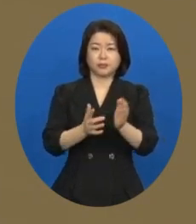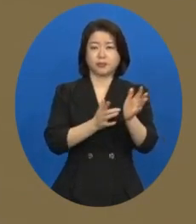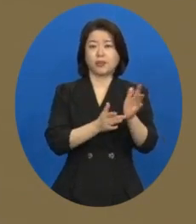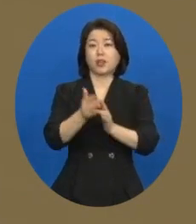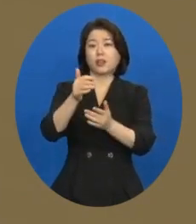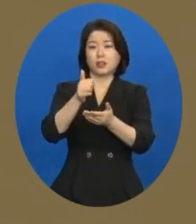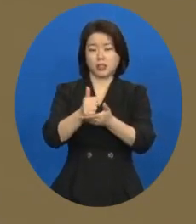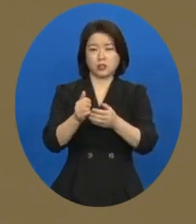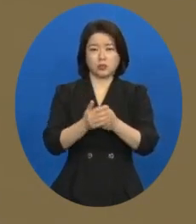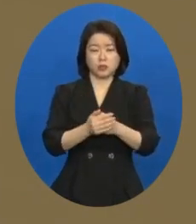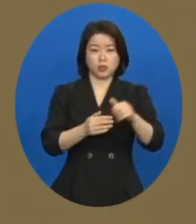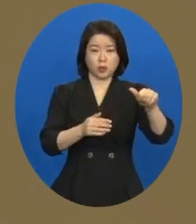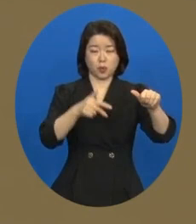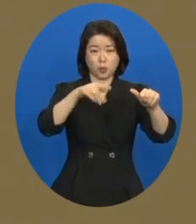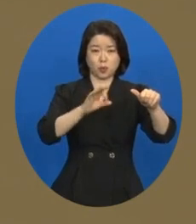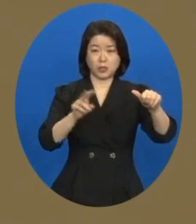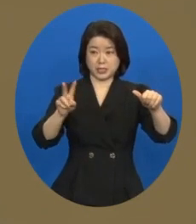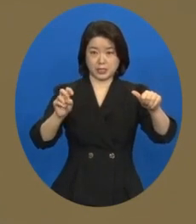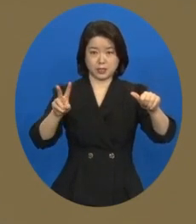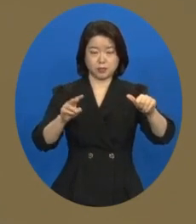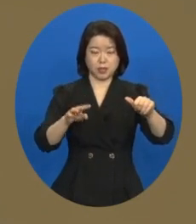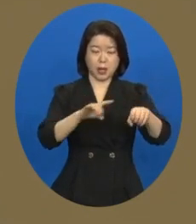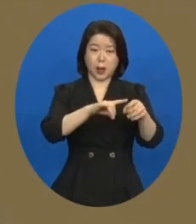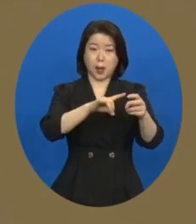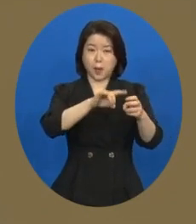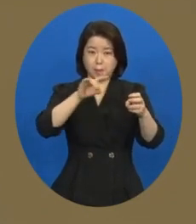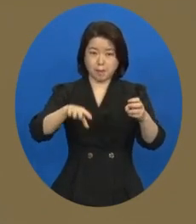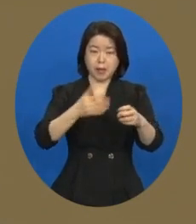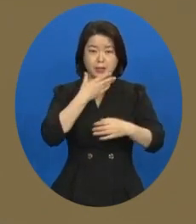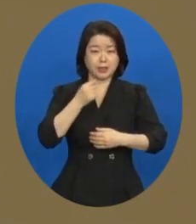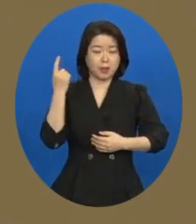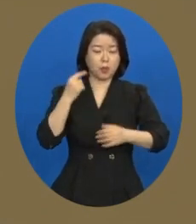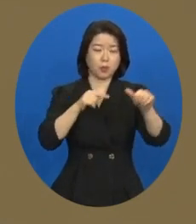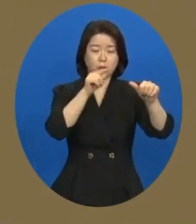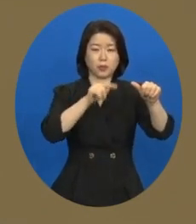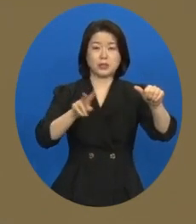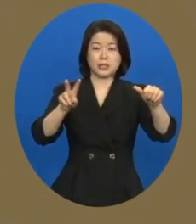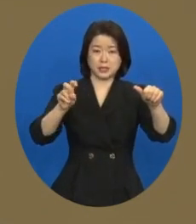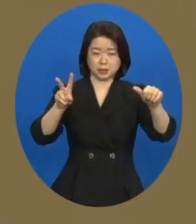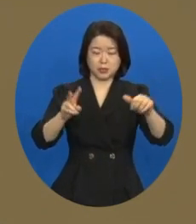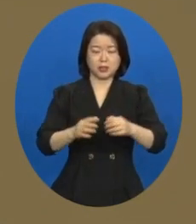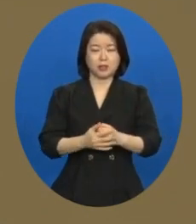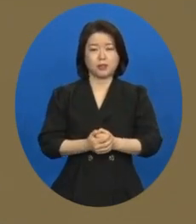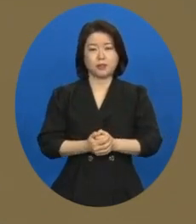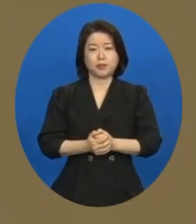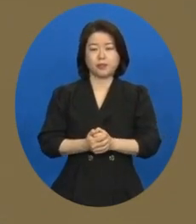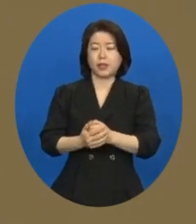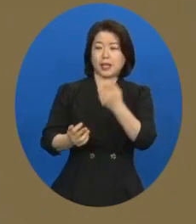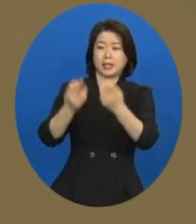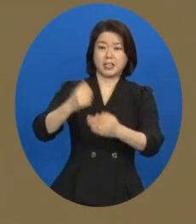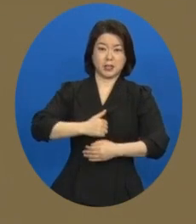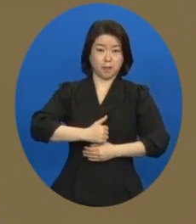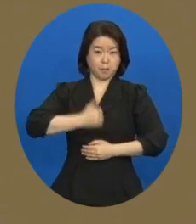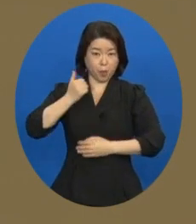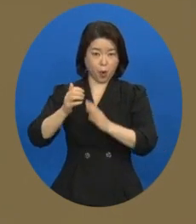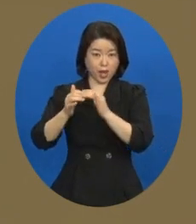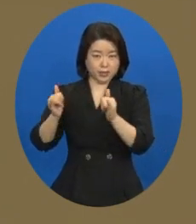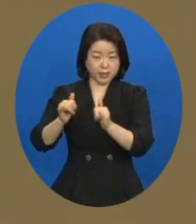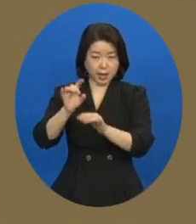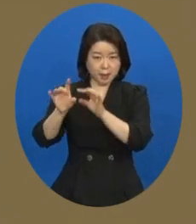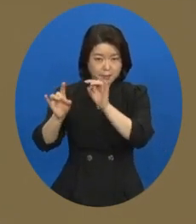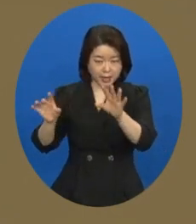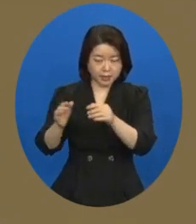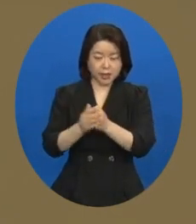예수님께서는 5장 22절, 마태복음 5장 22절에서 이렇게 말씀합니다. 형제에게 노하는